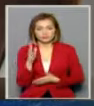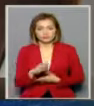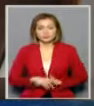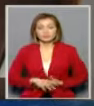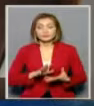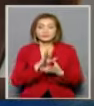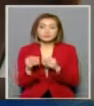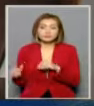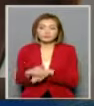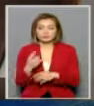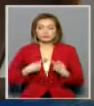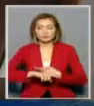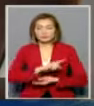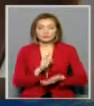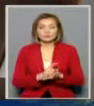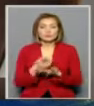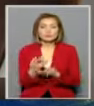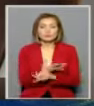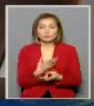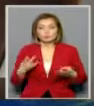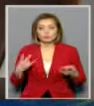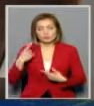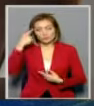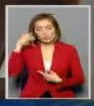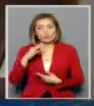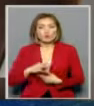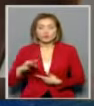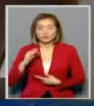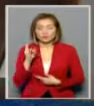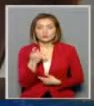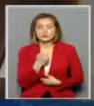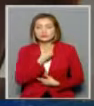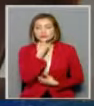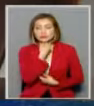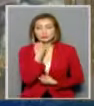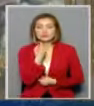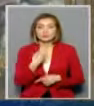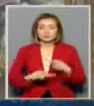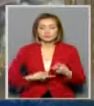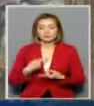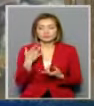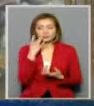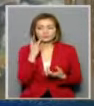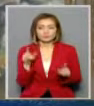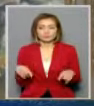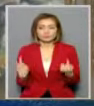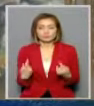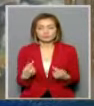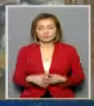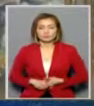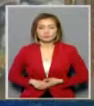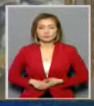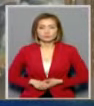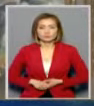Оказывая благотворительность, мы должны в первую очередь думать о том, чтобы у ребенка взрослого впоследствии не сформировался иждивенческий взгляд